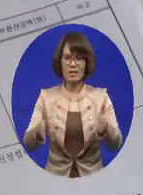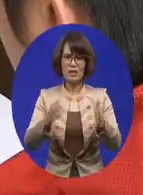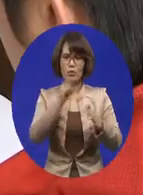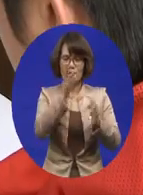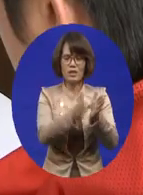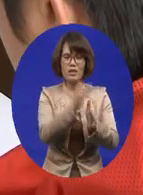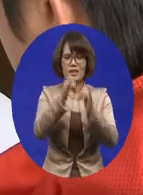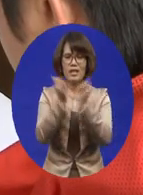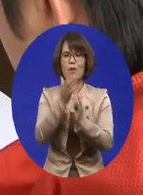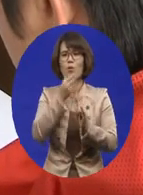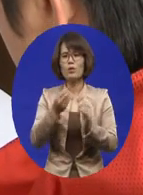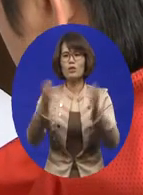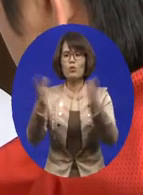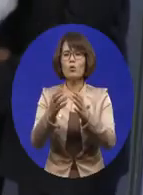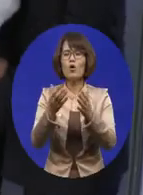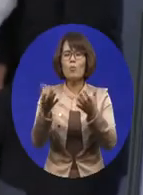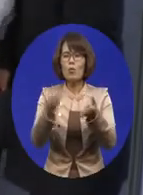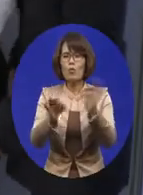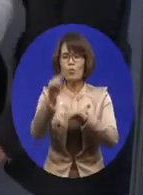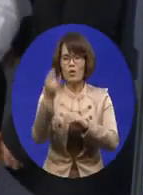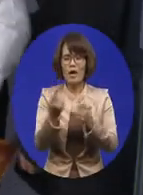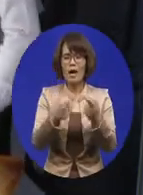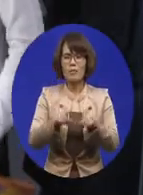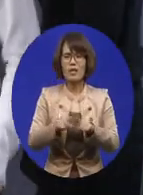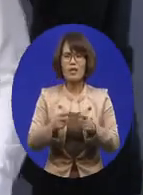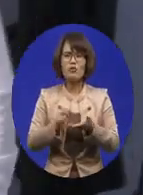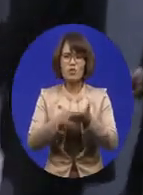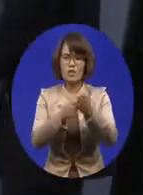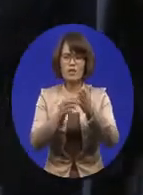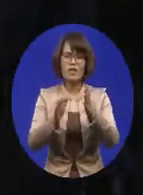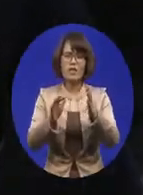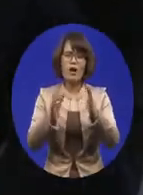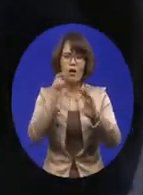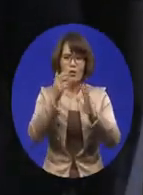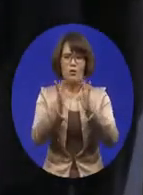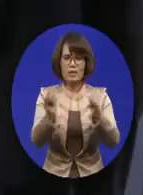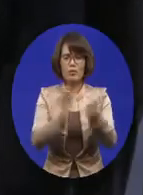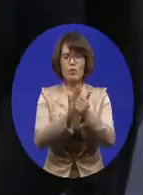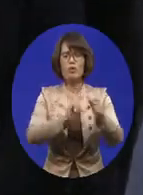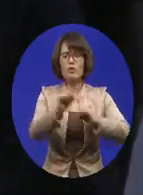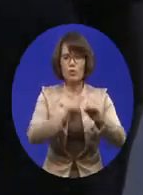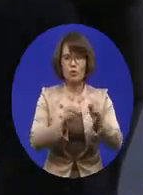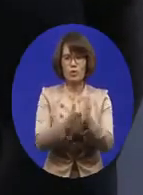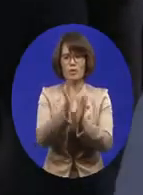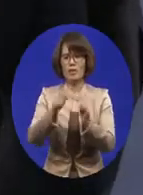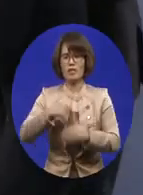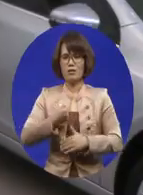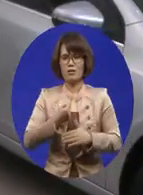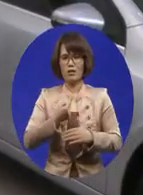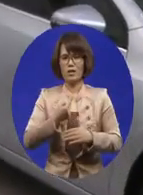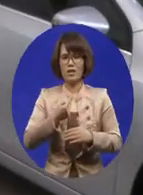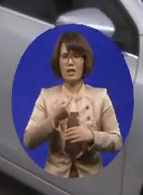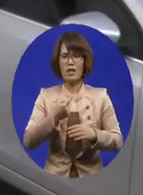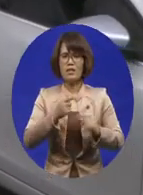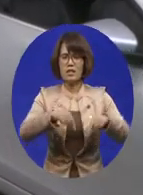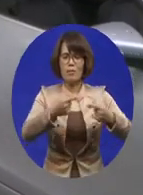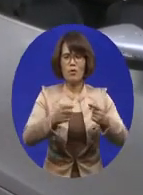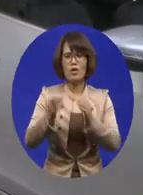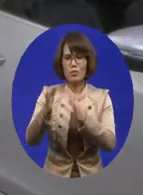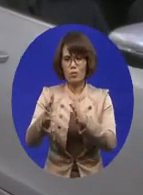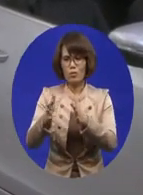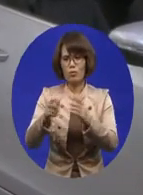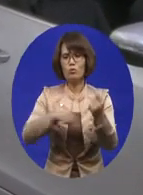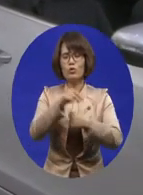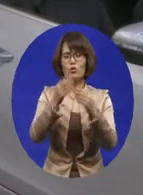우리시와 사회복지공동모금회가 함께 추진하는 이웃돕기 운동으로 시민들의 자율적인 기부와 모금으로 이루어지는